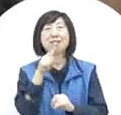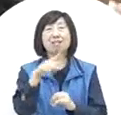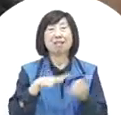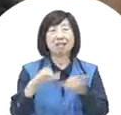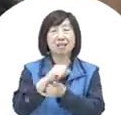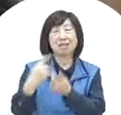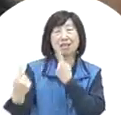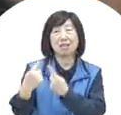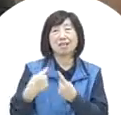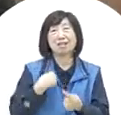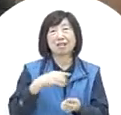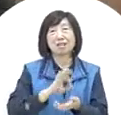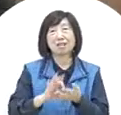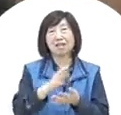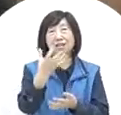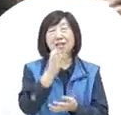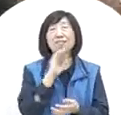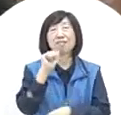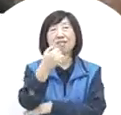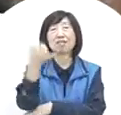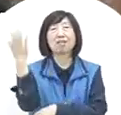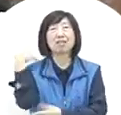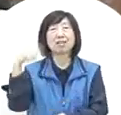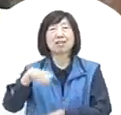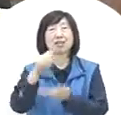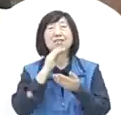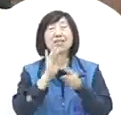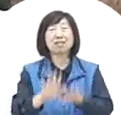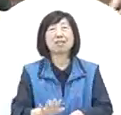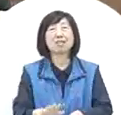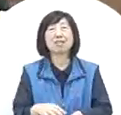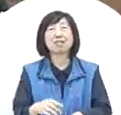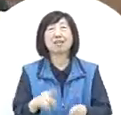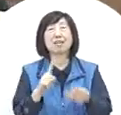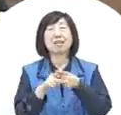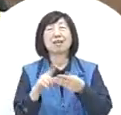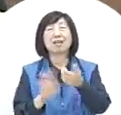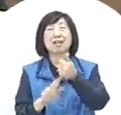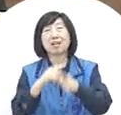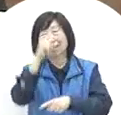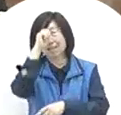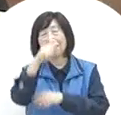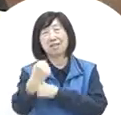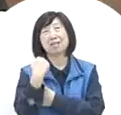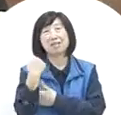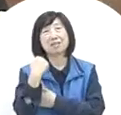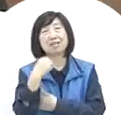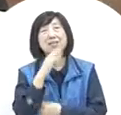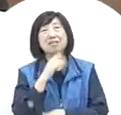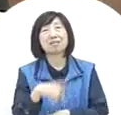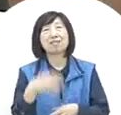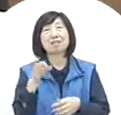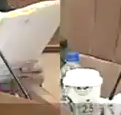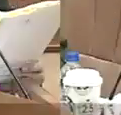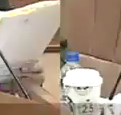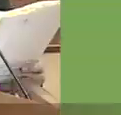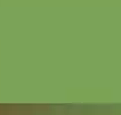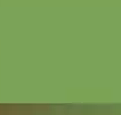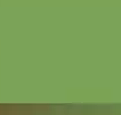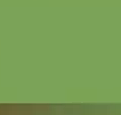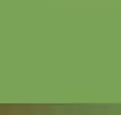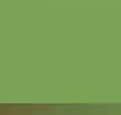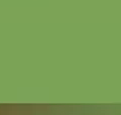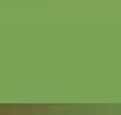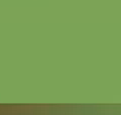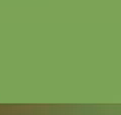这也是议员当时建议的。第二个，我们现在已经跟其他的 六个县市，希望主委继续加油啦。 六个县市还是 陈院局，我等一下醒来哦，但你这资